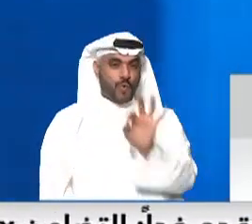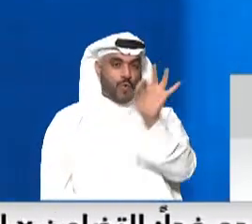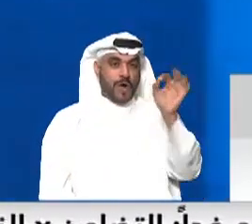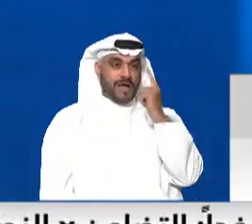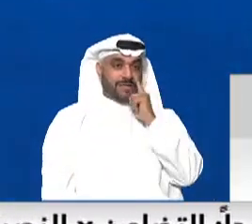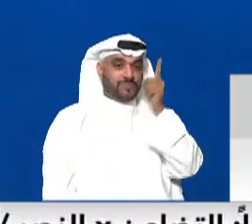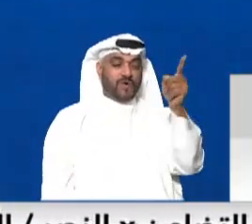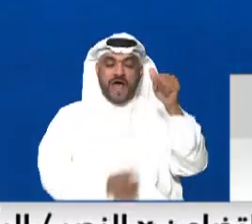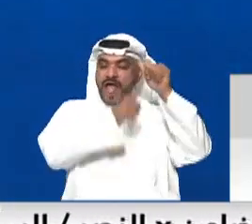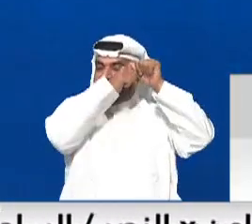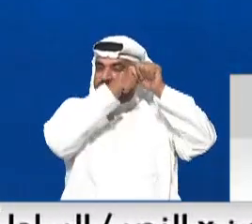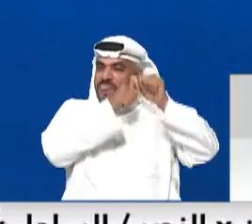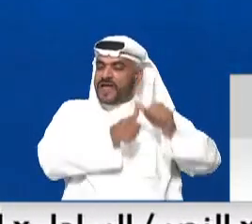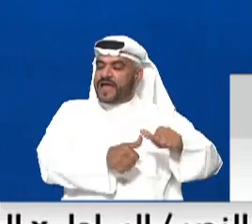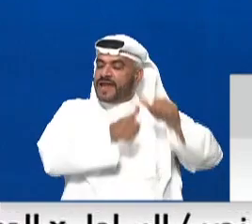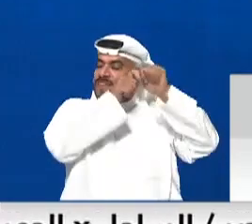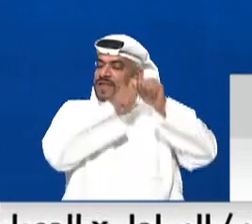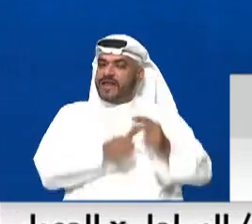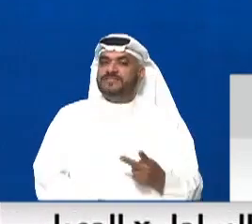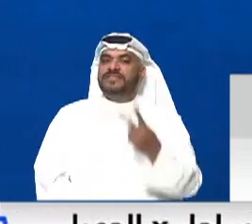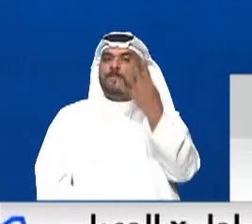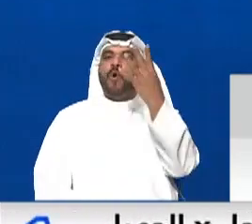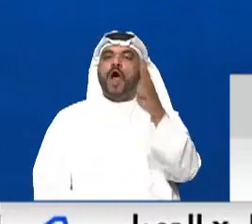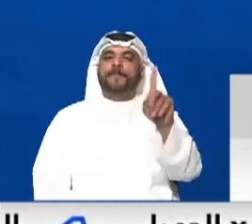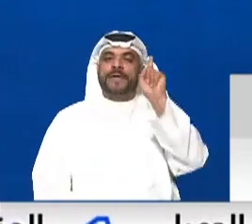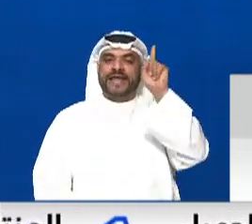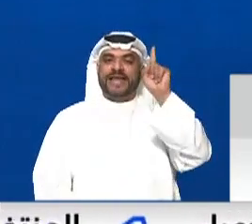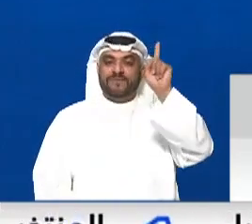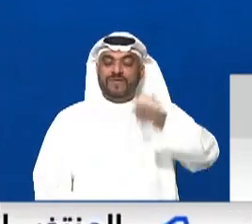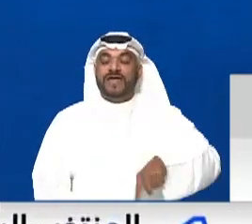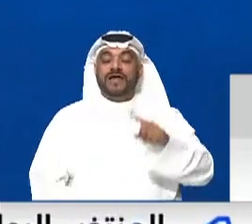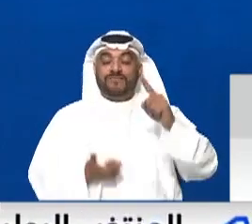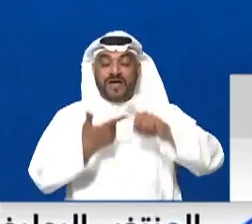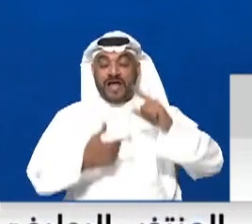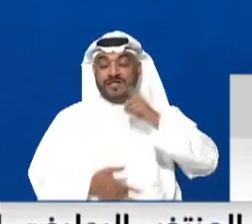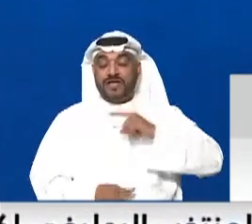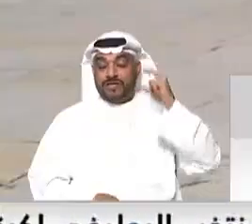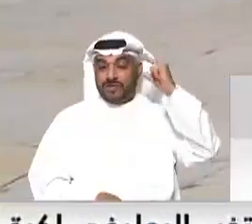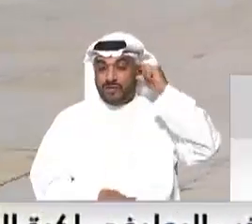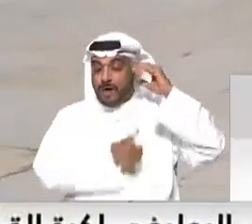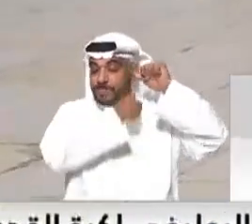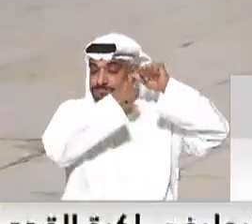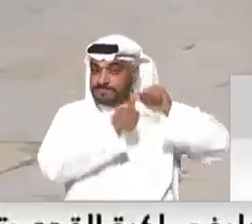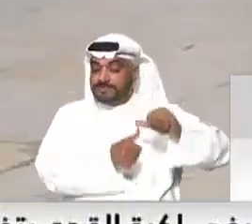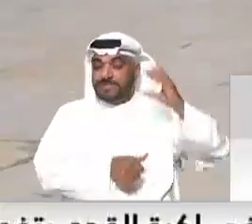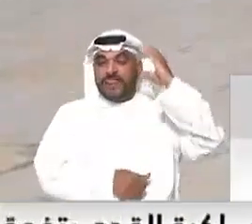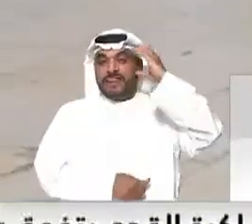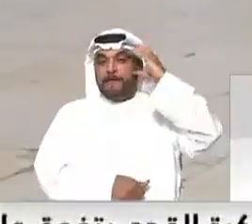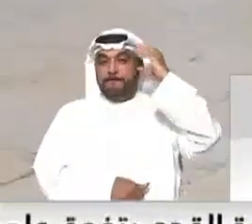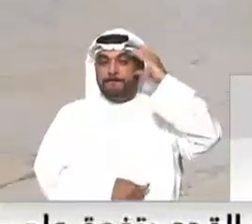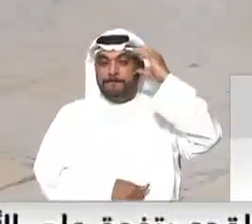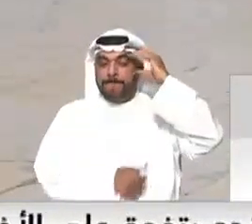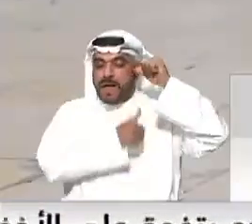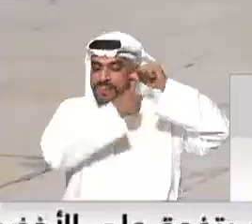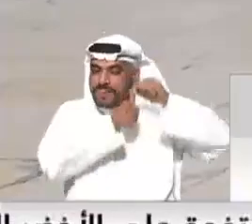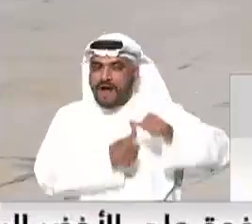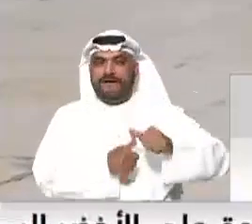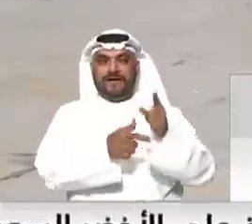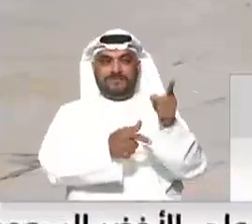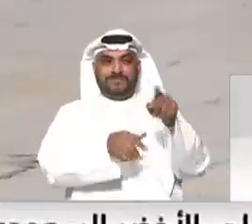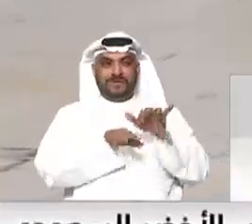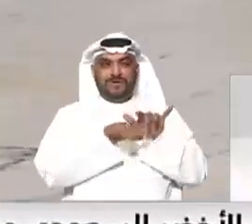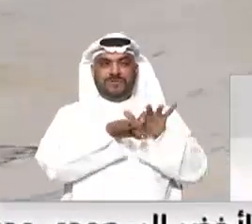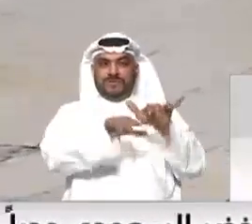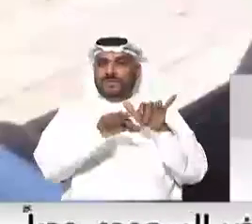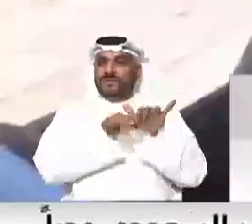أحياء للذكرى 47 ليوم الأرض. وفي رام الله أكدت مؤسسات وفعاليات وفصائل العمل الوطني في